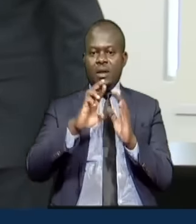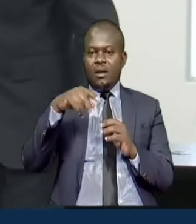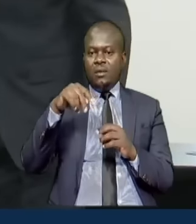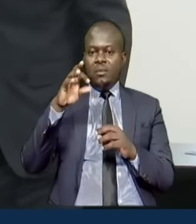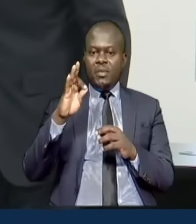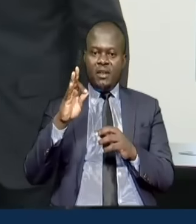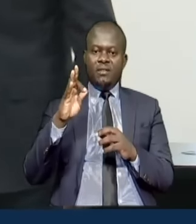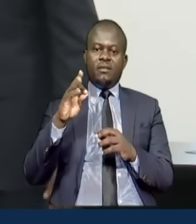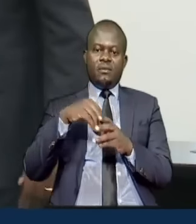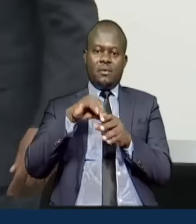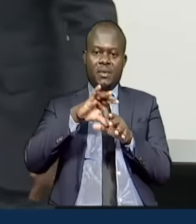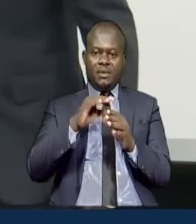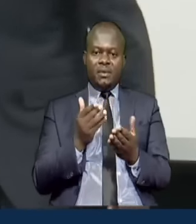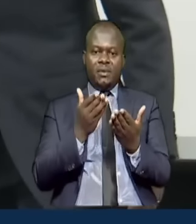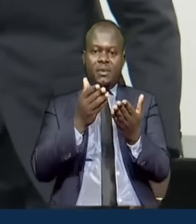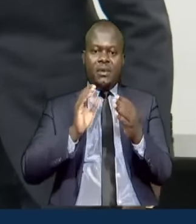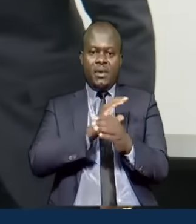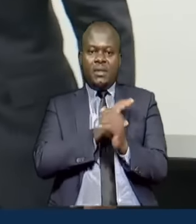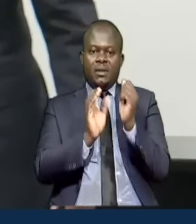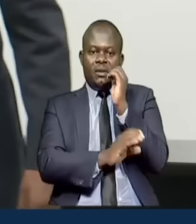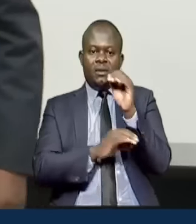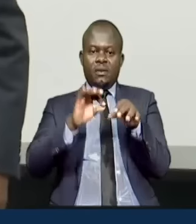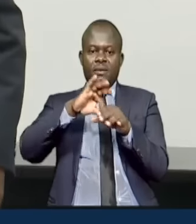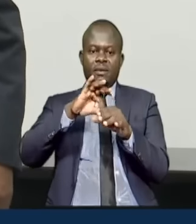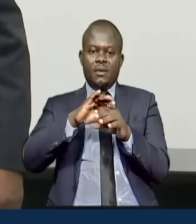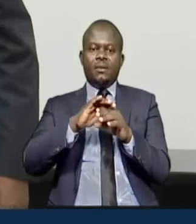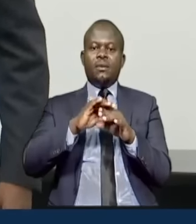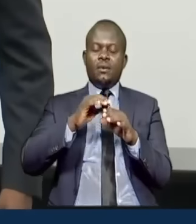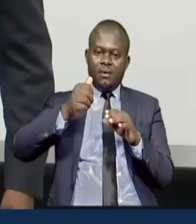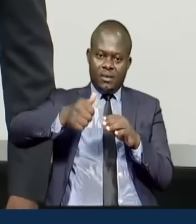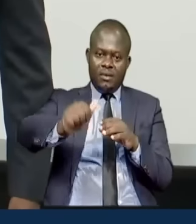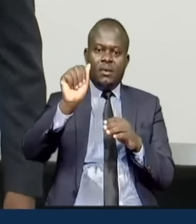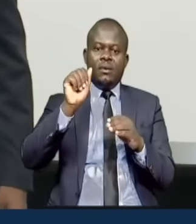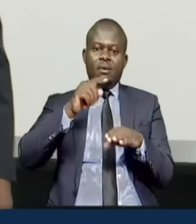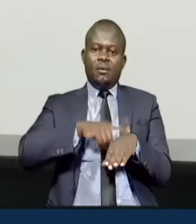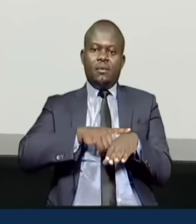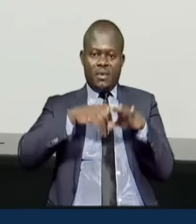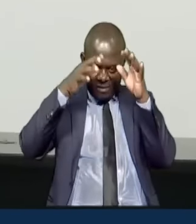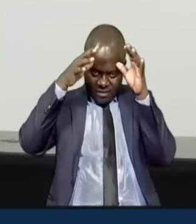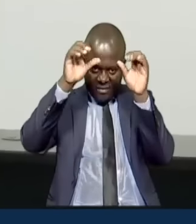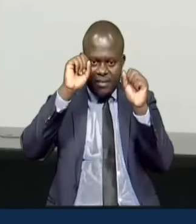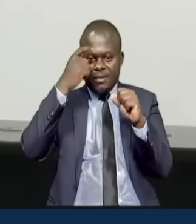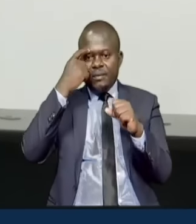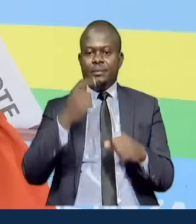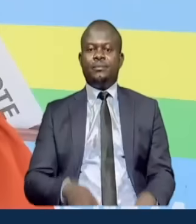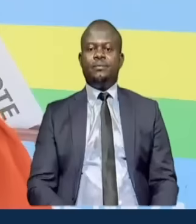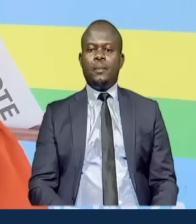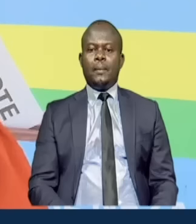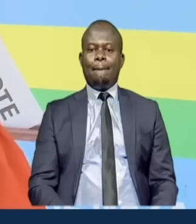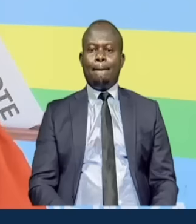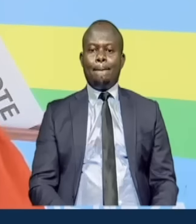FPR Inkotanyi, yashyikirije Komisiyo y'Igihugu y'Amatora kandidatire ye ku mwanya w'umukuru w'Igihugu.